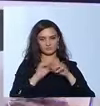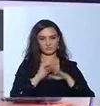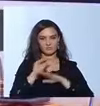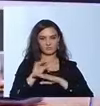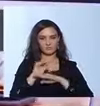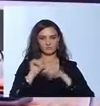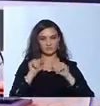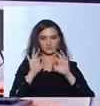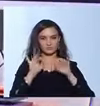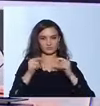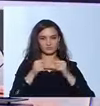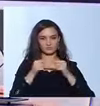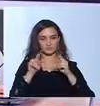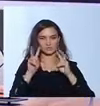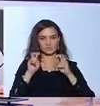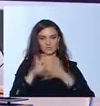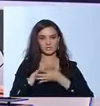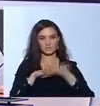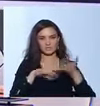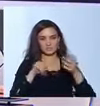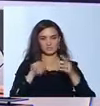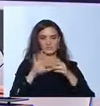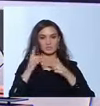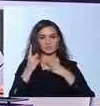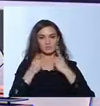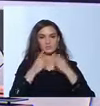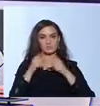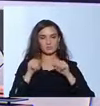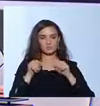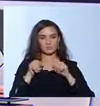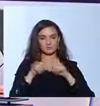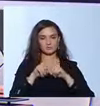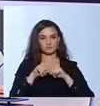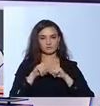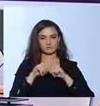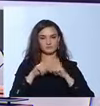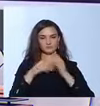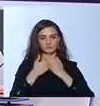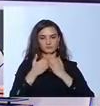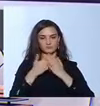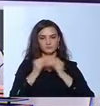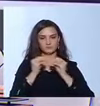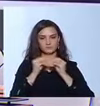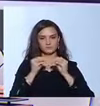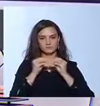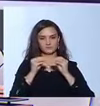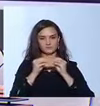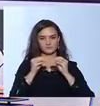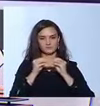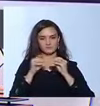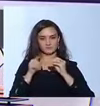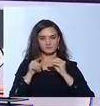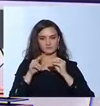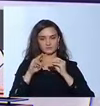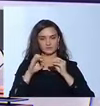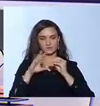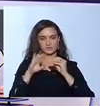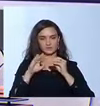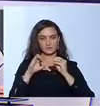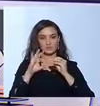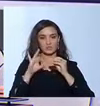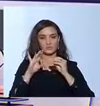დავამატებ აქვე ზუსტად იმ თემის გაგრძელებას არაინფორმირებულობის, რომ აი მაგათ დავიღოთ იგივე დეჰიდროტესტოსტერონი ახსენა